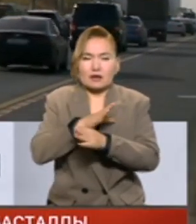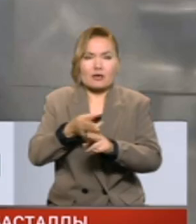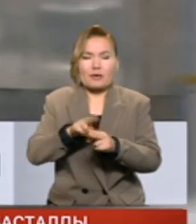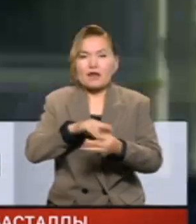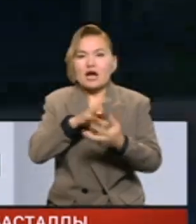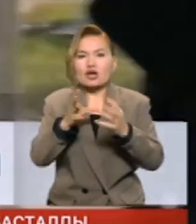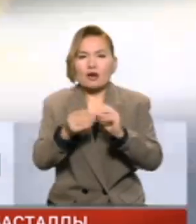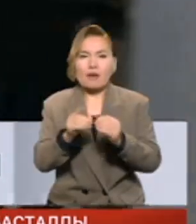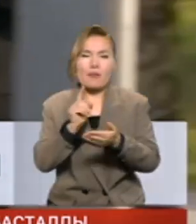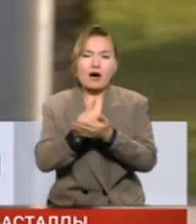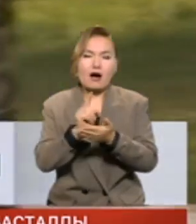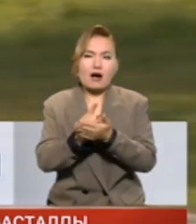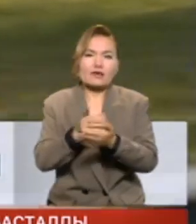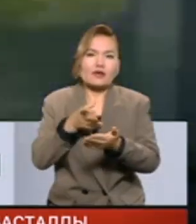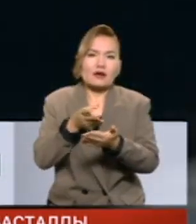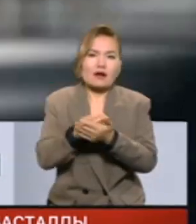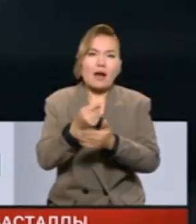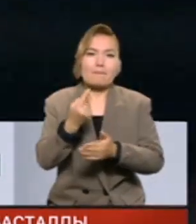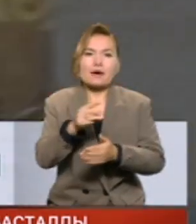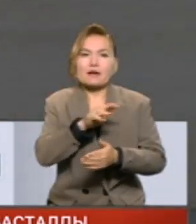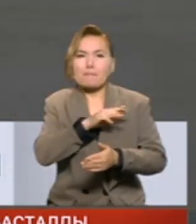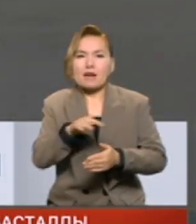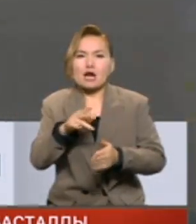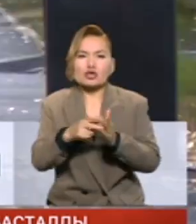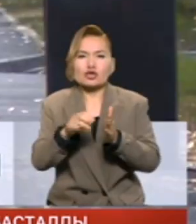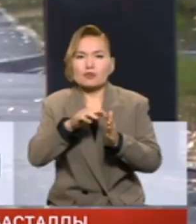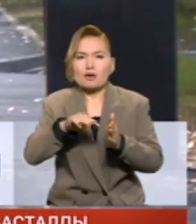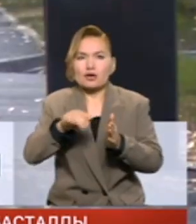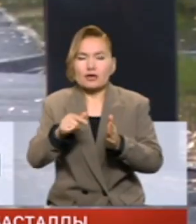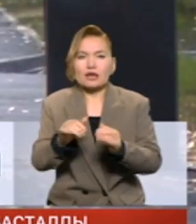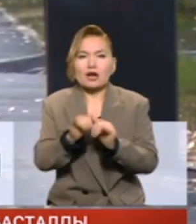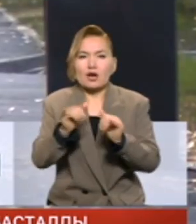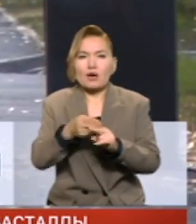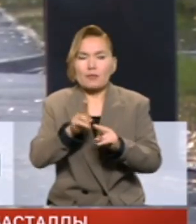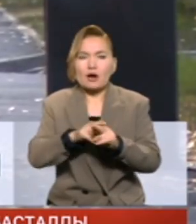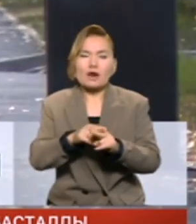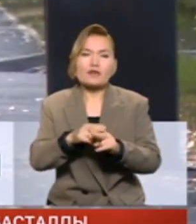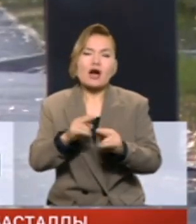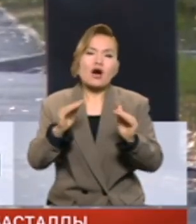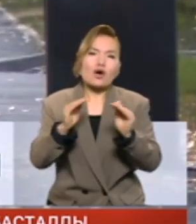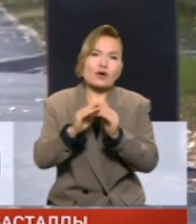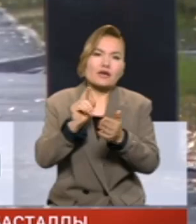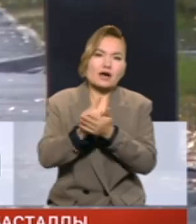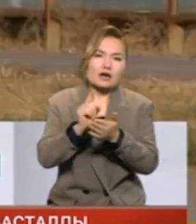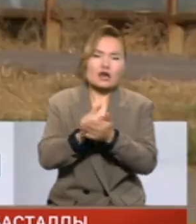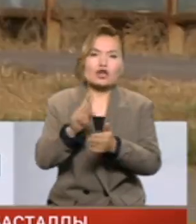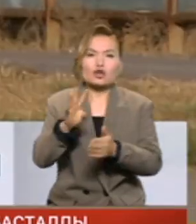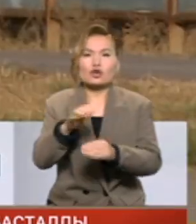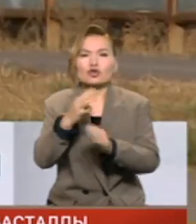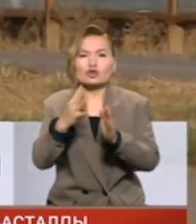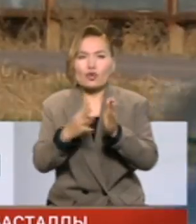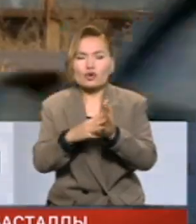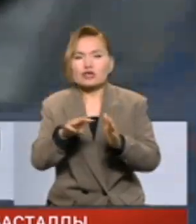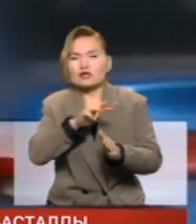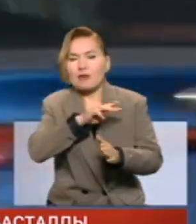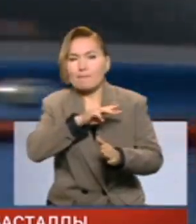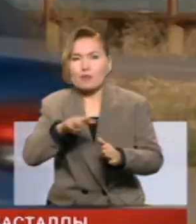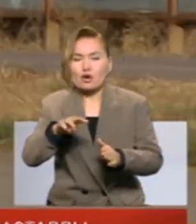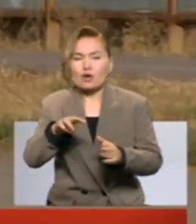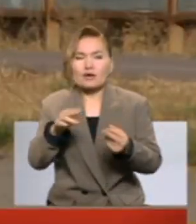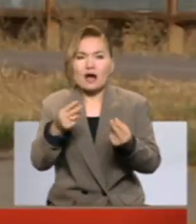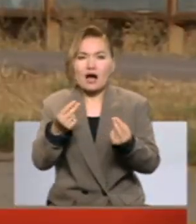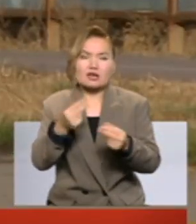бойынша жалпы қарыз 1 миллиард 800 миллион теңгеден асқан, ал мүлік салығы бойынша 417 миллион теңге берешек